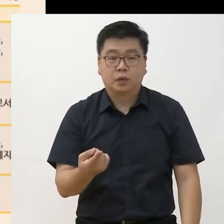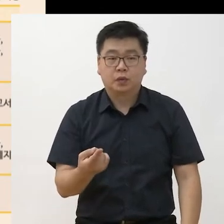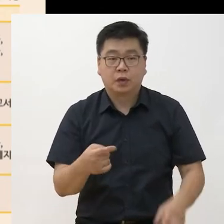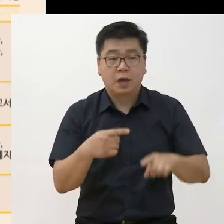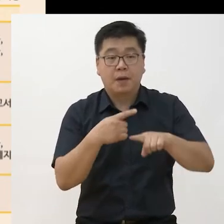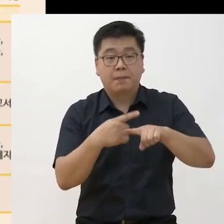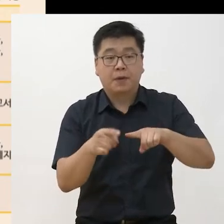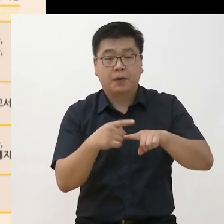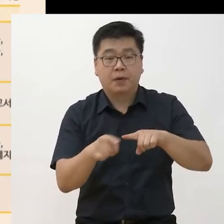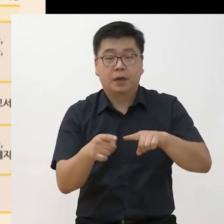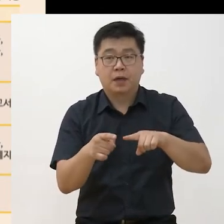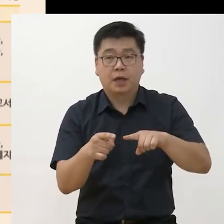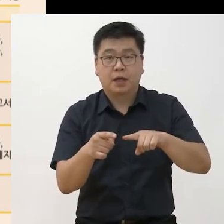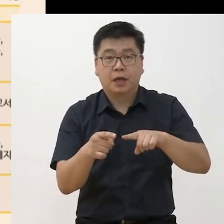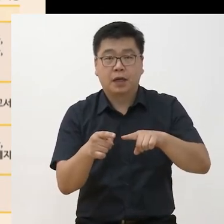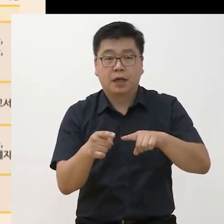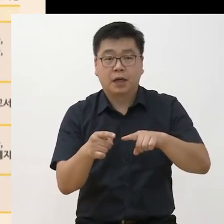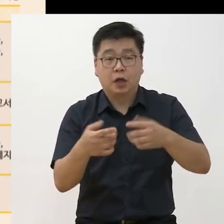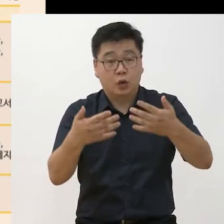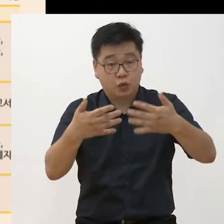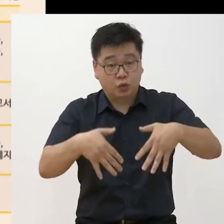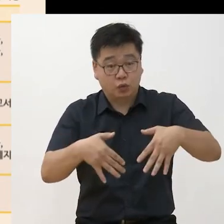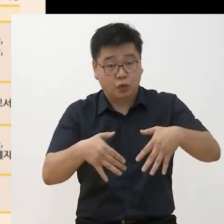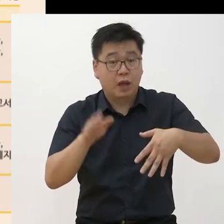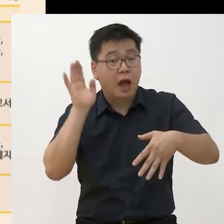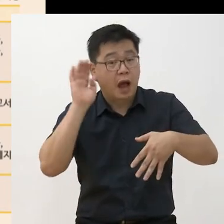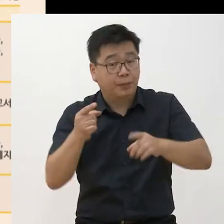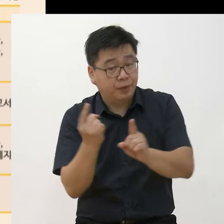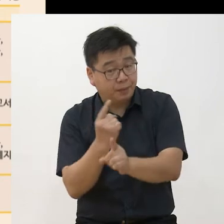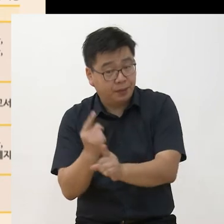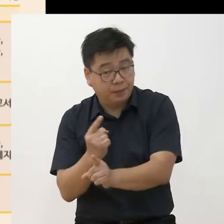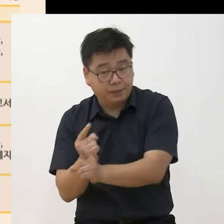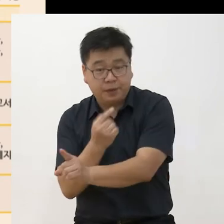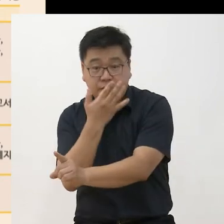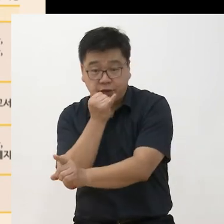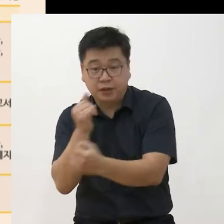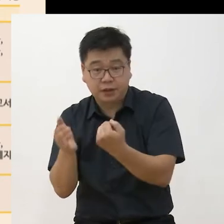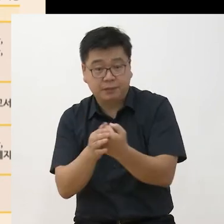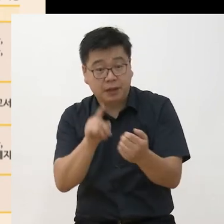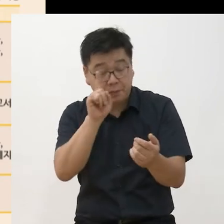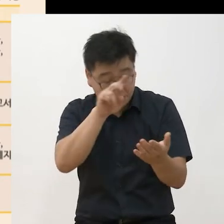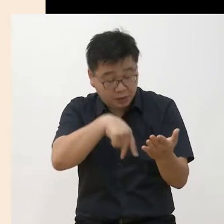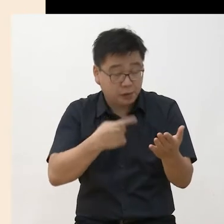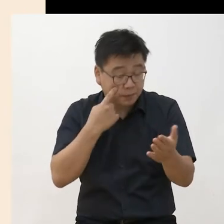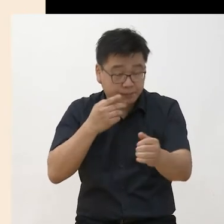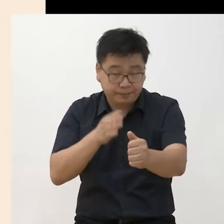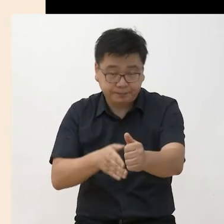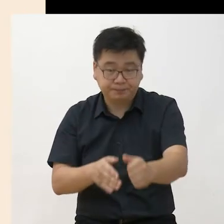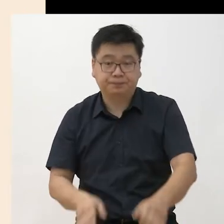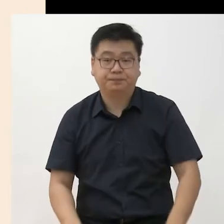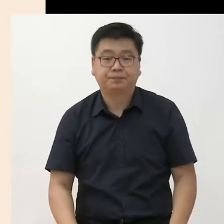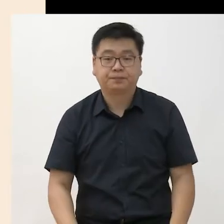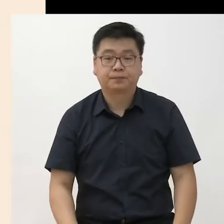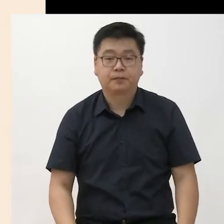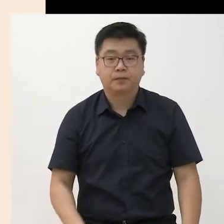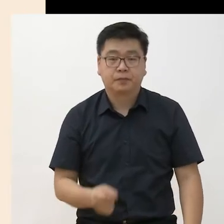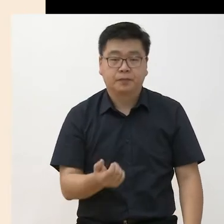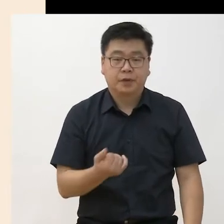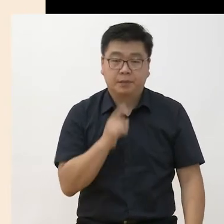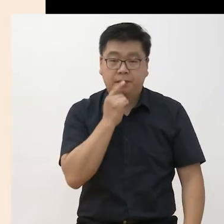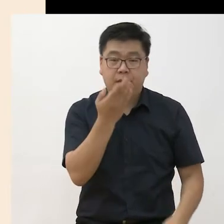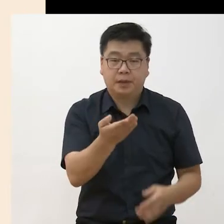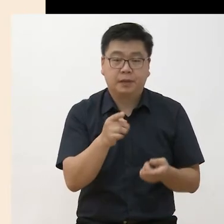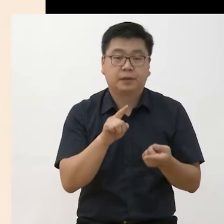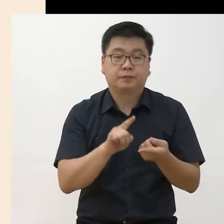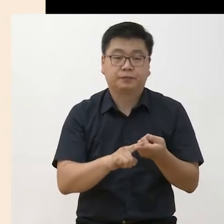평가 지표는 계속해서 수정 보완해 나갈 예정이니까요. 참고하시면 되겠습니다. 네. 조금 전에